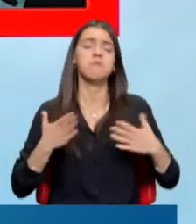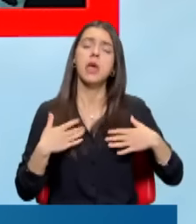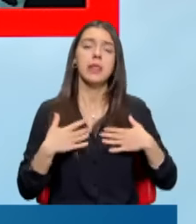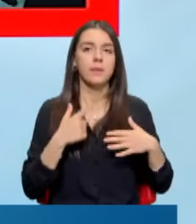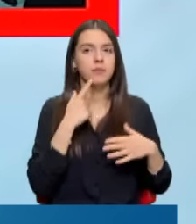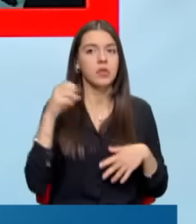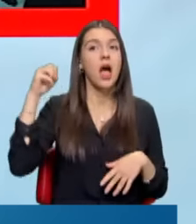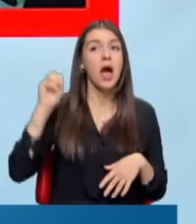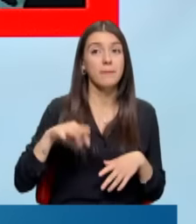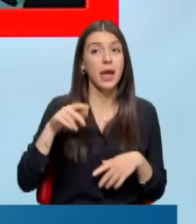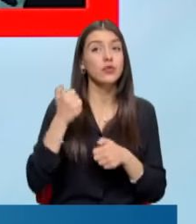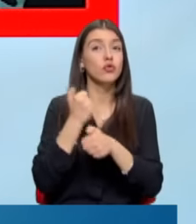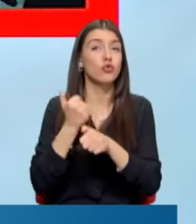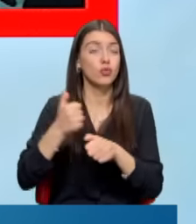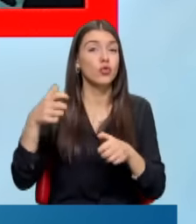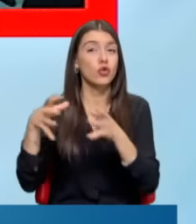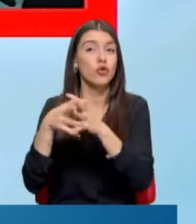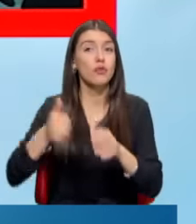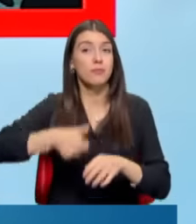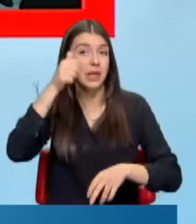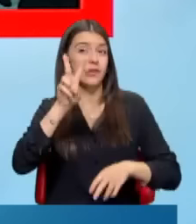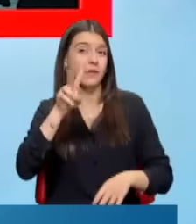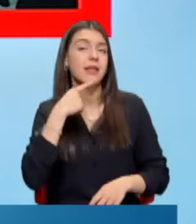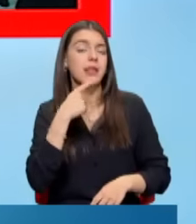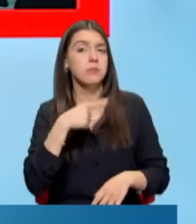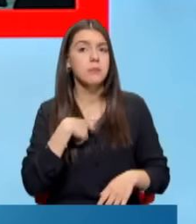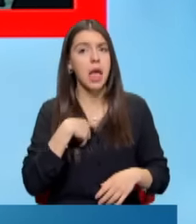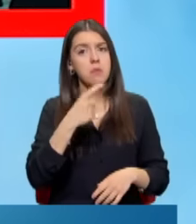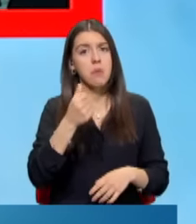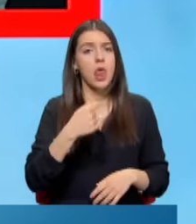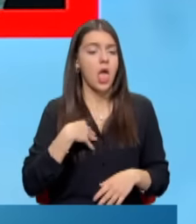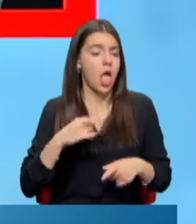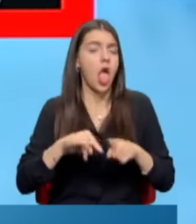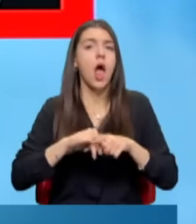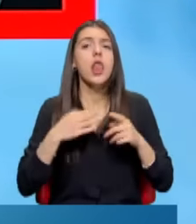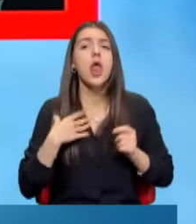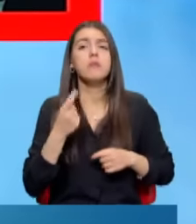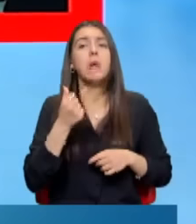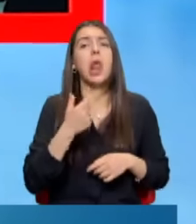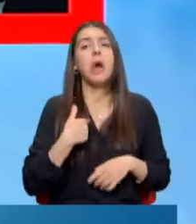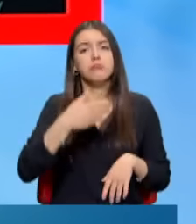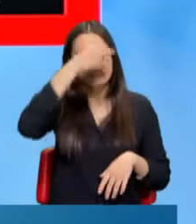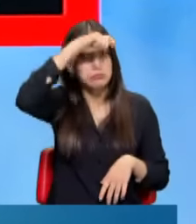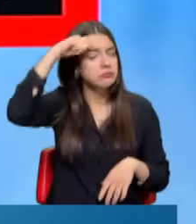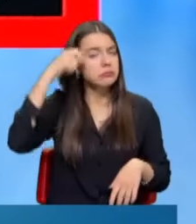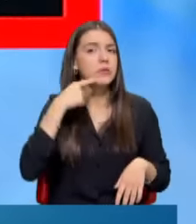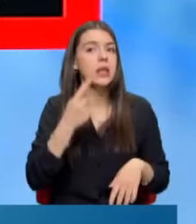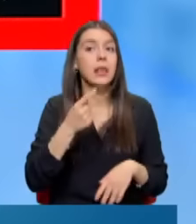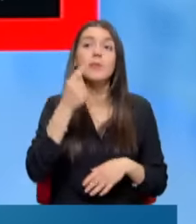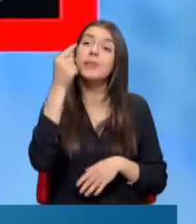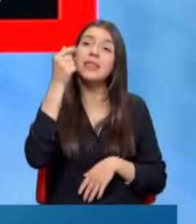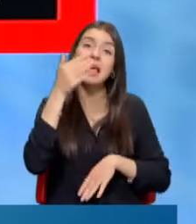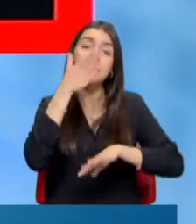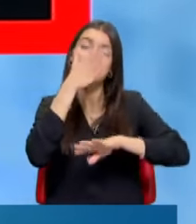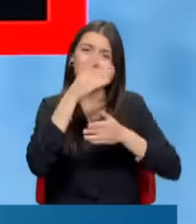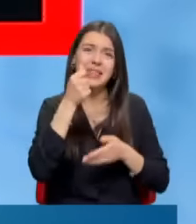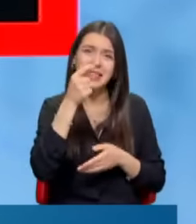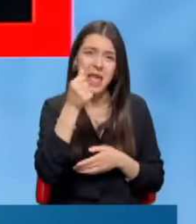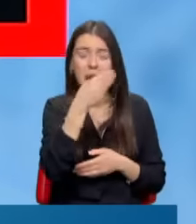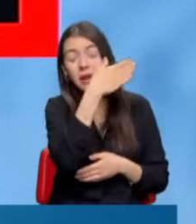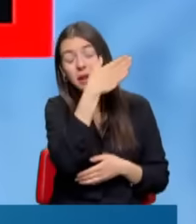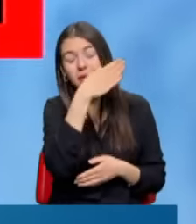savundu. Helal parayla edindim dedi. Yenişehirlioğlu sosyal medya hesabından yarım milyonluk saatini takmaya